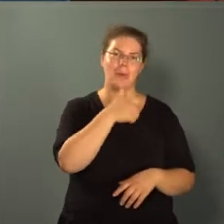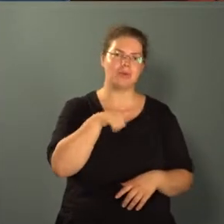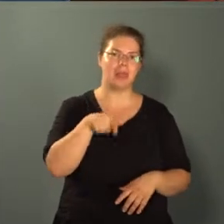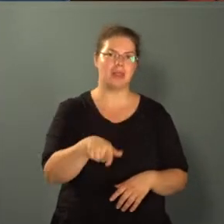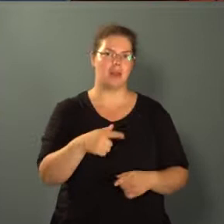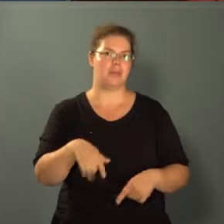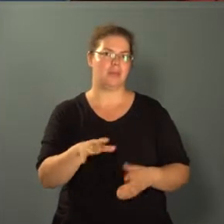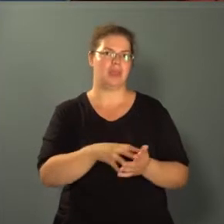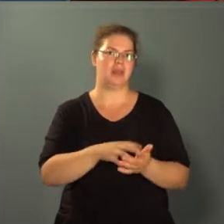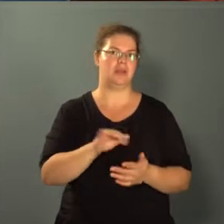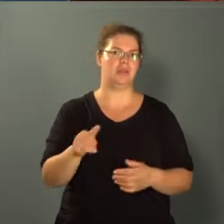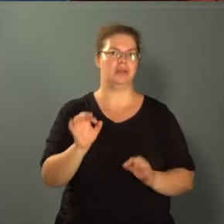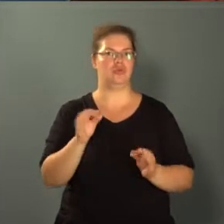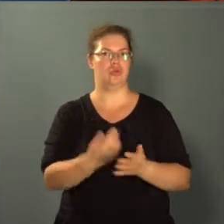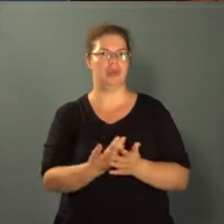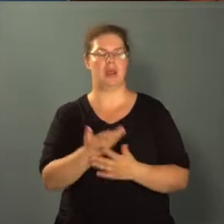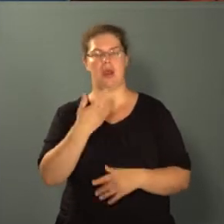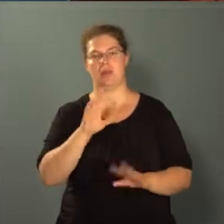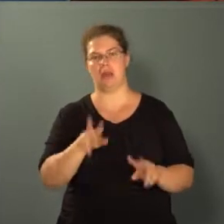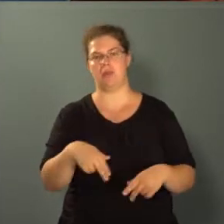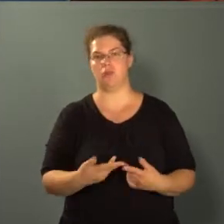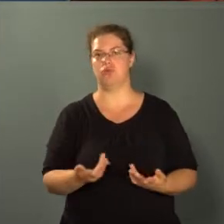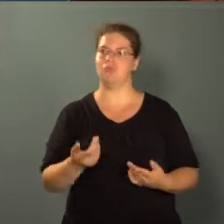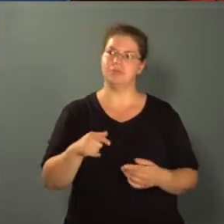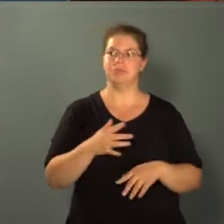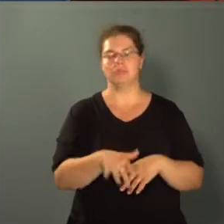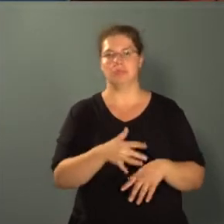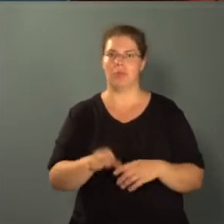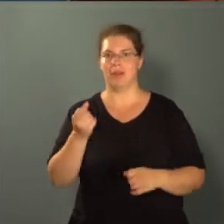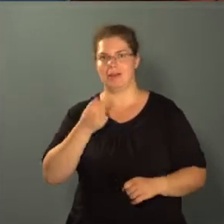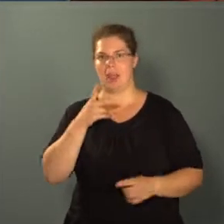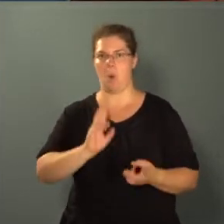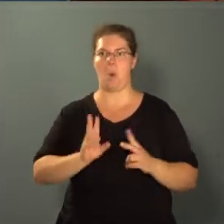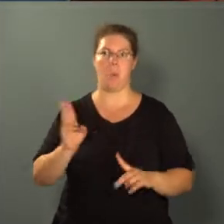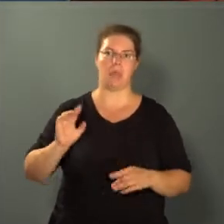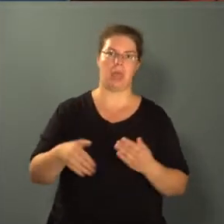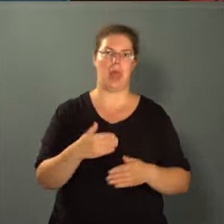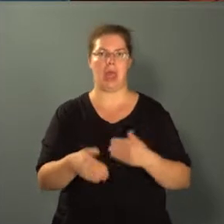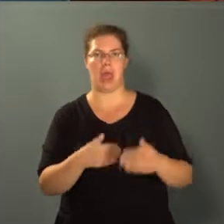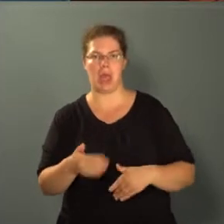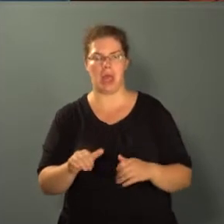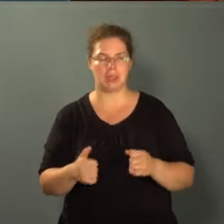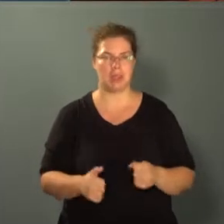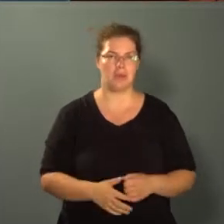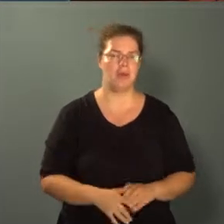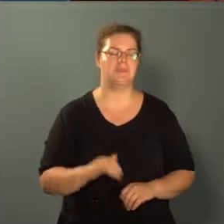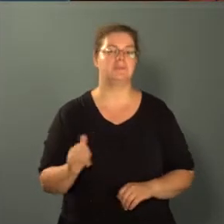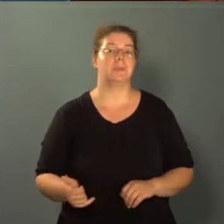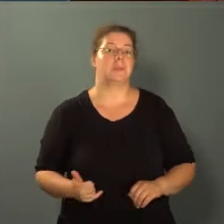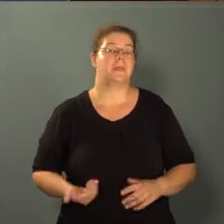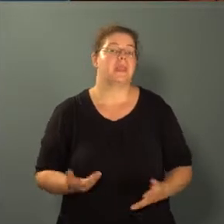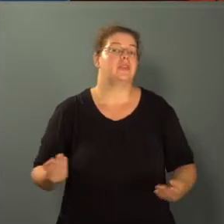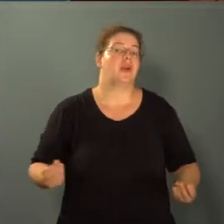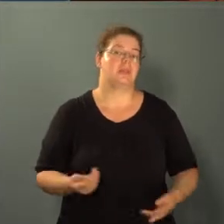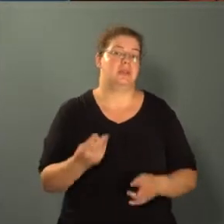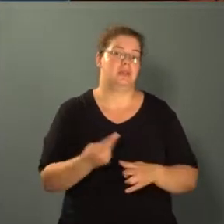és a mi kertünkben is nagyon jó lenne, hogyha ezt meg tudna valósulni. Rajta vagyunk, megpróbáljuk kitalálni, hogy hogy lehet ebből gyakorlatot tenni, illetve hát ugye,